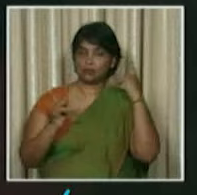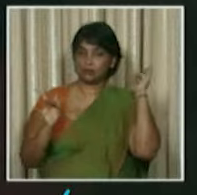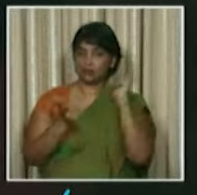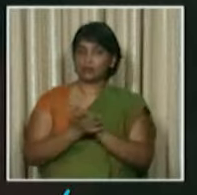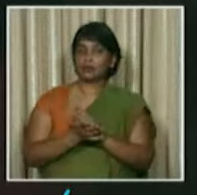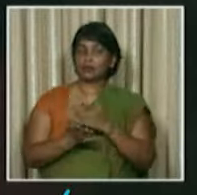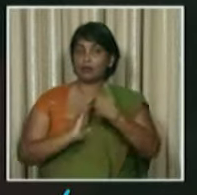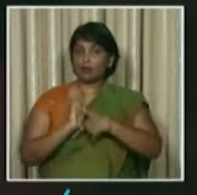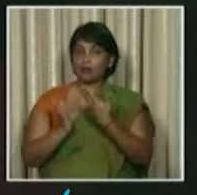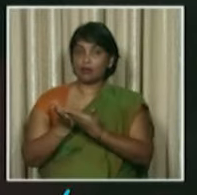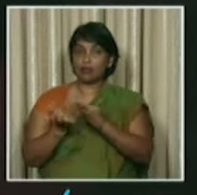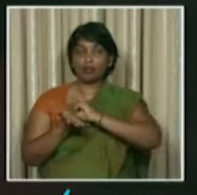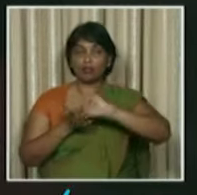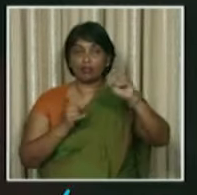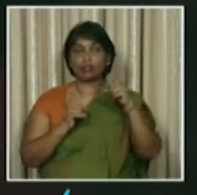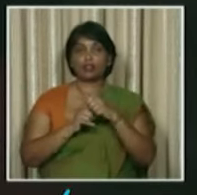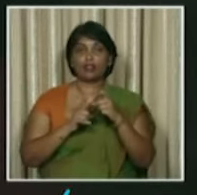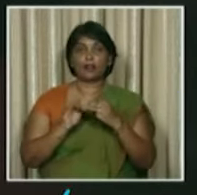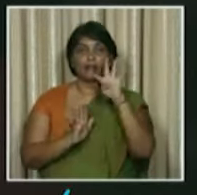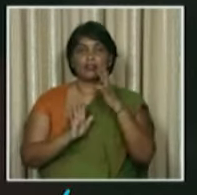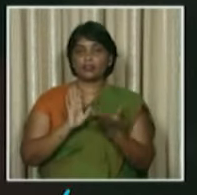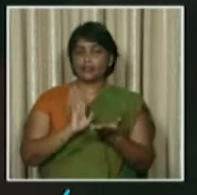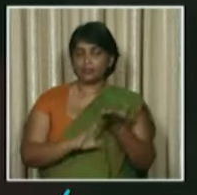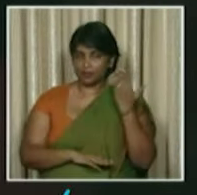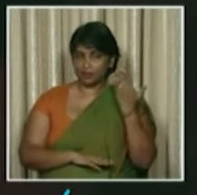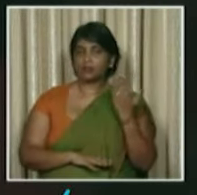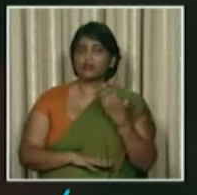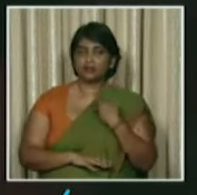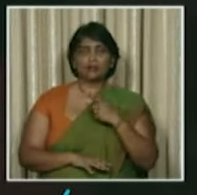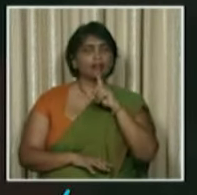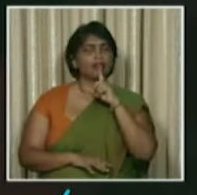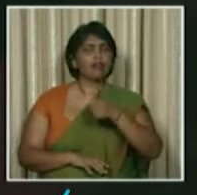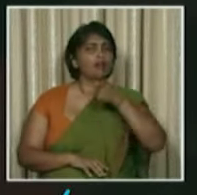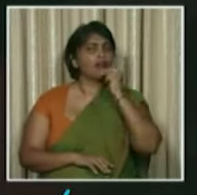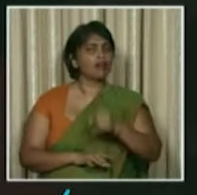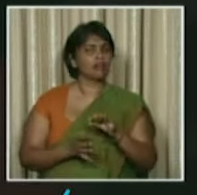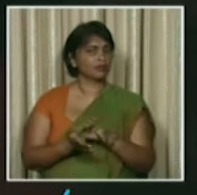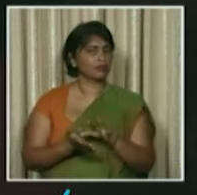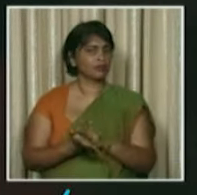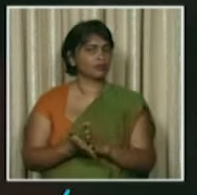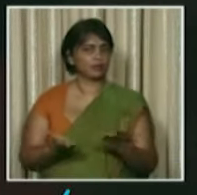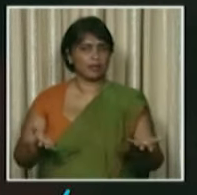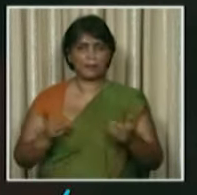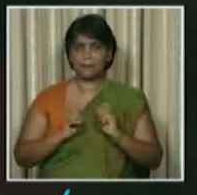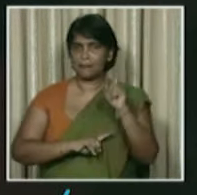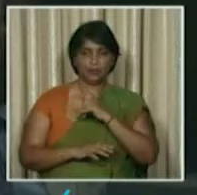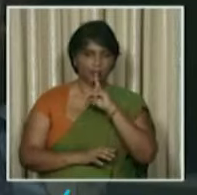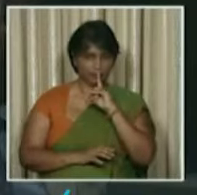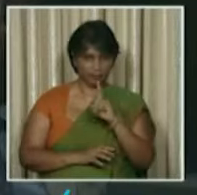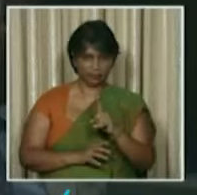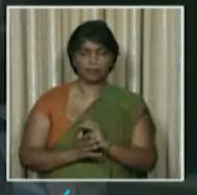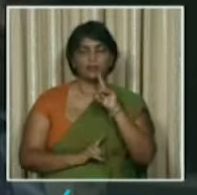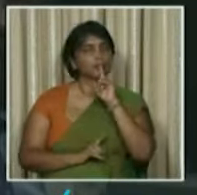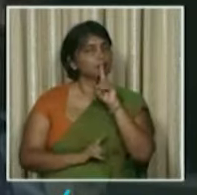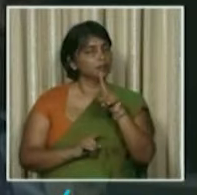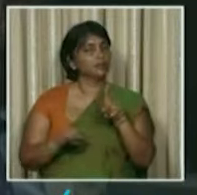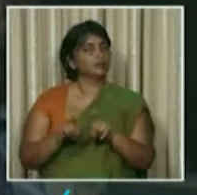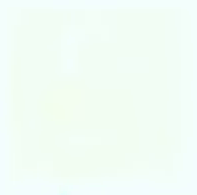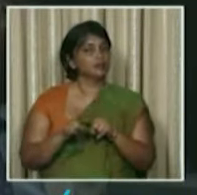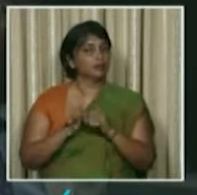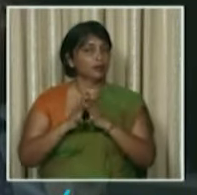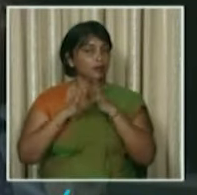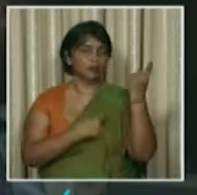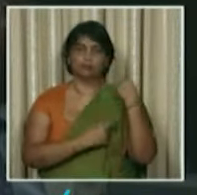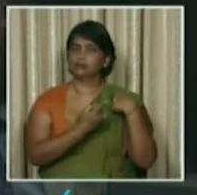රටින් පිට යනවා අපේ ඩොලර් මිලියන 4කට වැඩි. ඉතින් අපි අහන්නේ මේක කවුද තීන්දුව කරේ මේ ගන්න? මේක පාර්ලිමේන්තුවෙන් තීන්දුව කළා නෑ. අපිට ලොකු